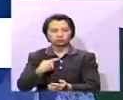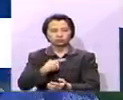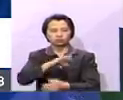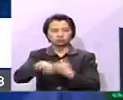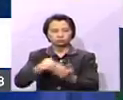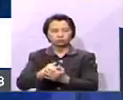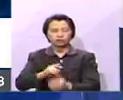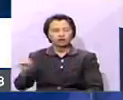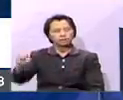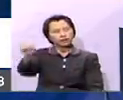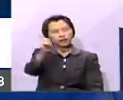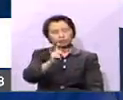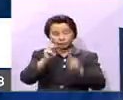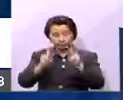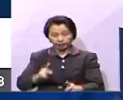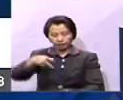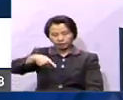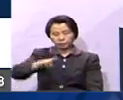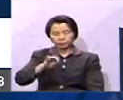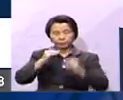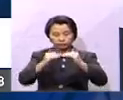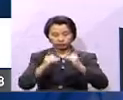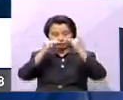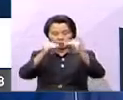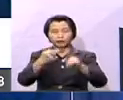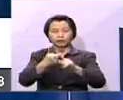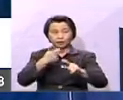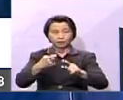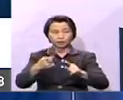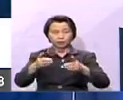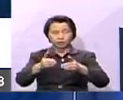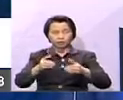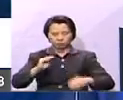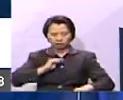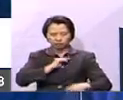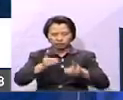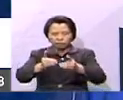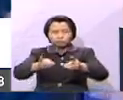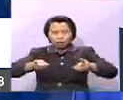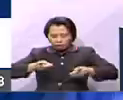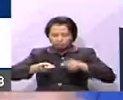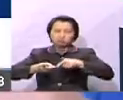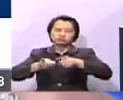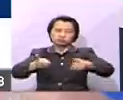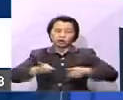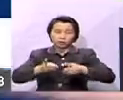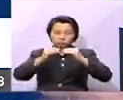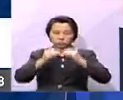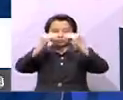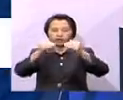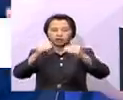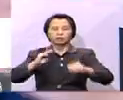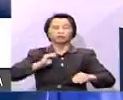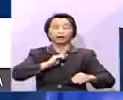Apabila mana-mana pihak berkuasa tempatan dinaik tarafkan daripada Majlis daerah kepada Majlis perbandaran